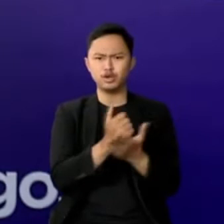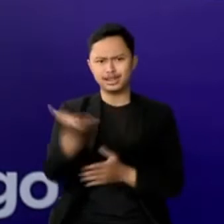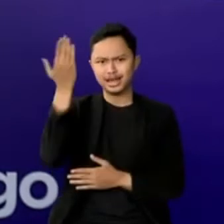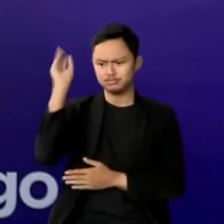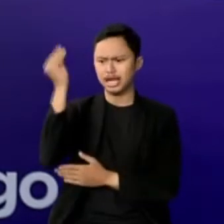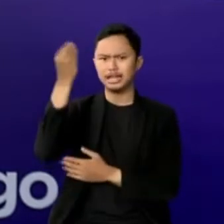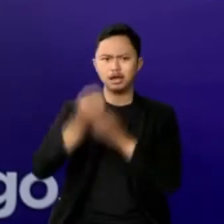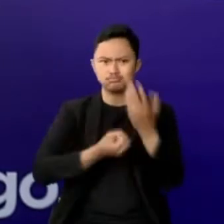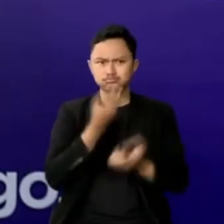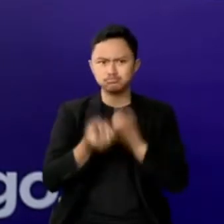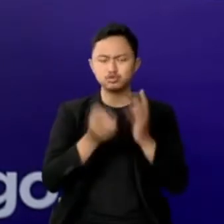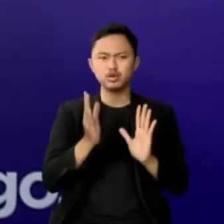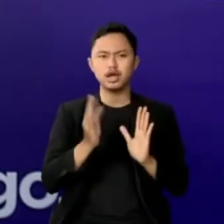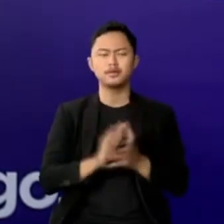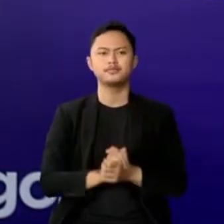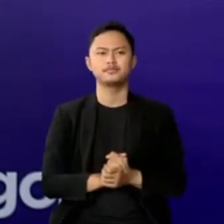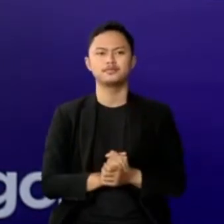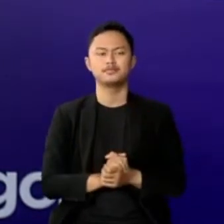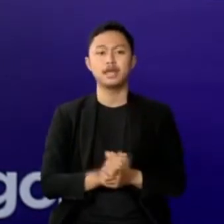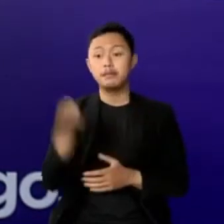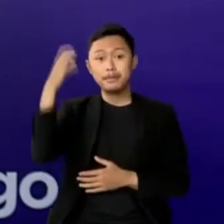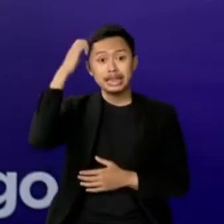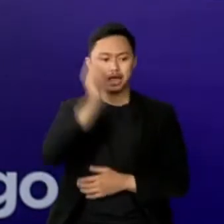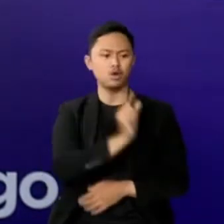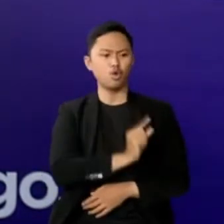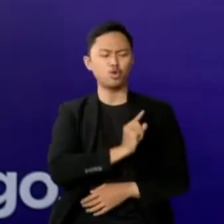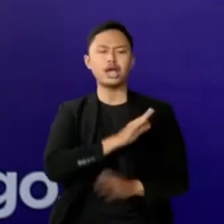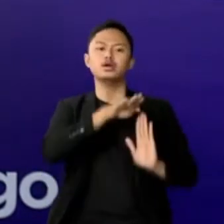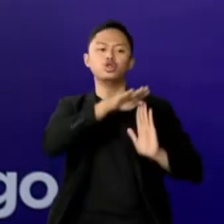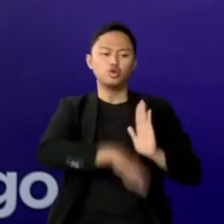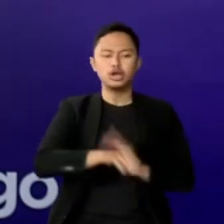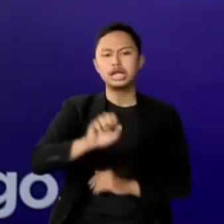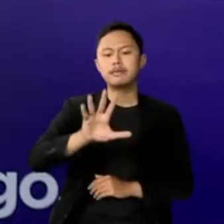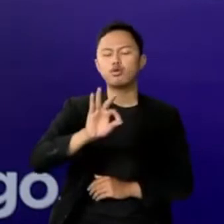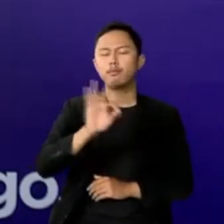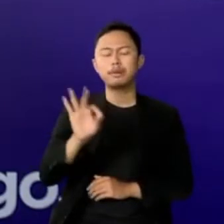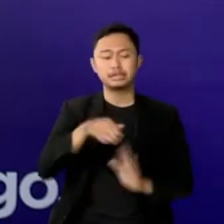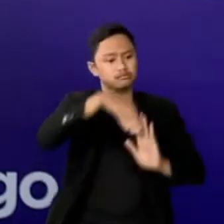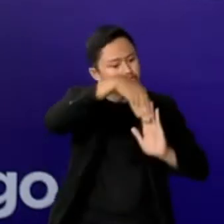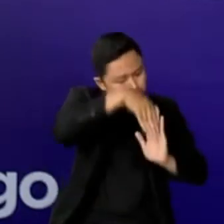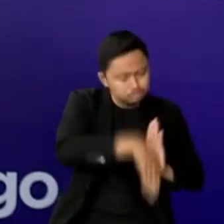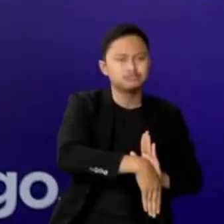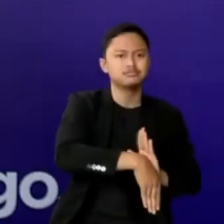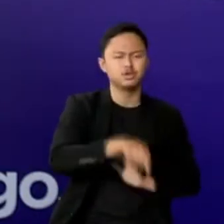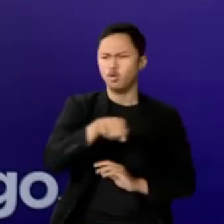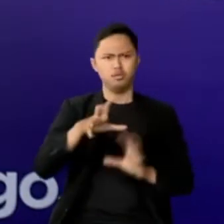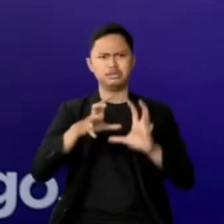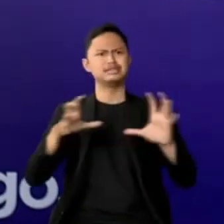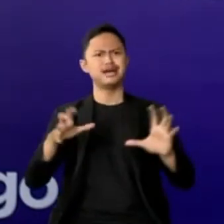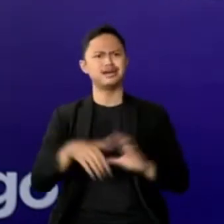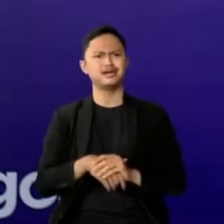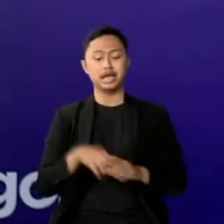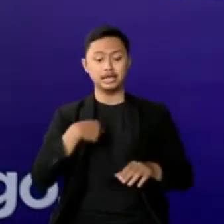DKI penerimaan pemerintah saja turunnya lebih dari 50 persen dengan besar sekali dan kalau enggak